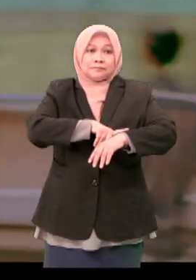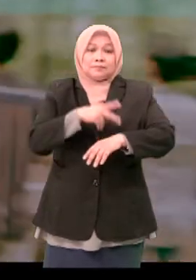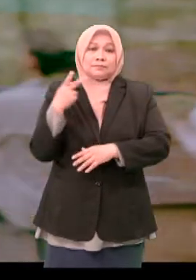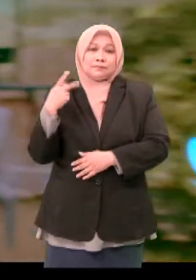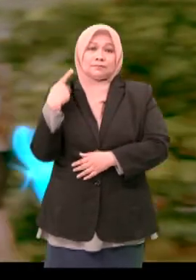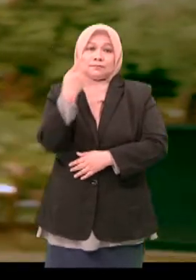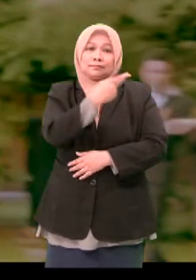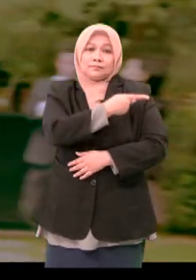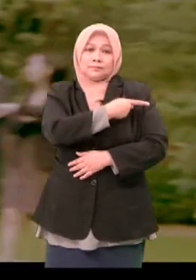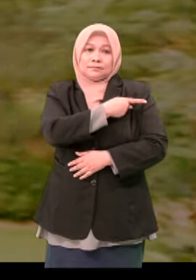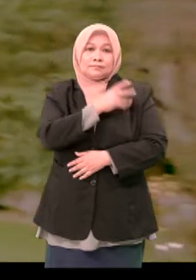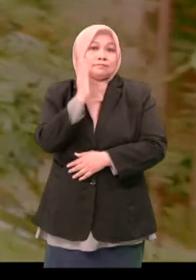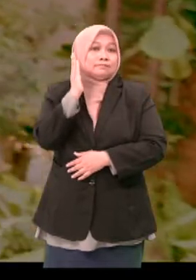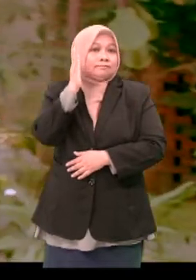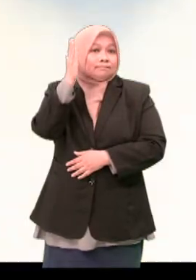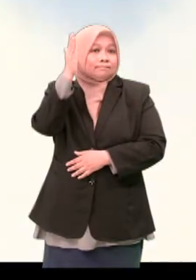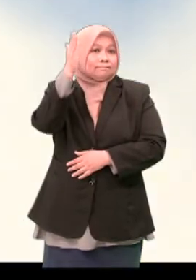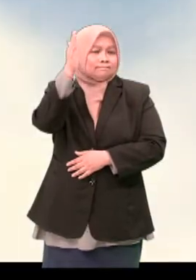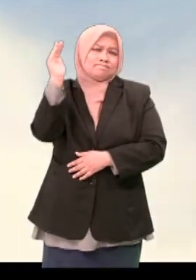kita ke angkasa,